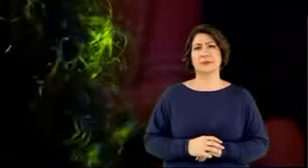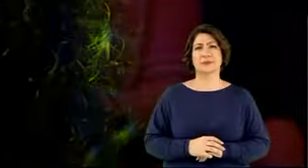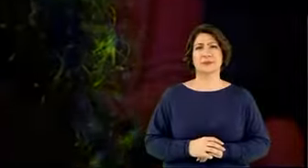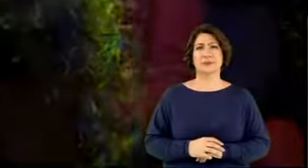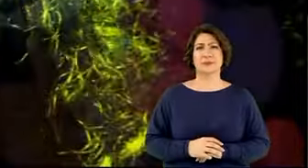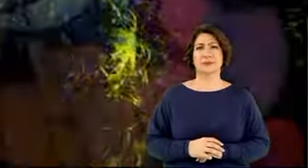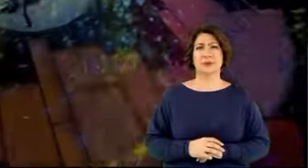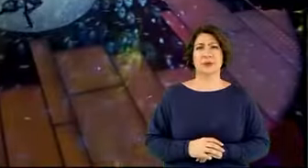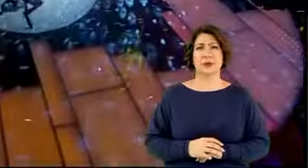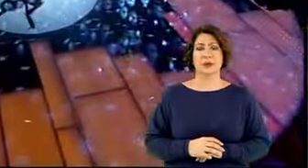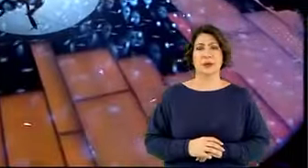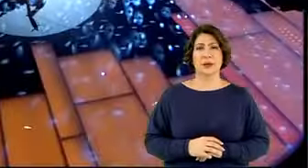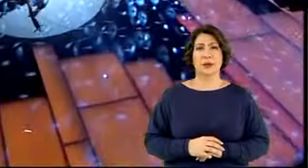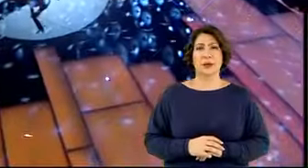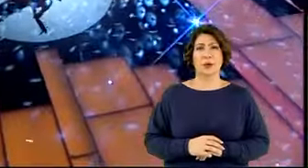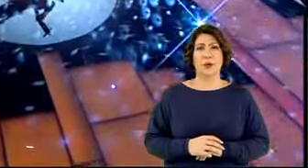kalmarsın.